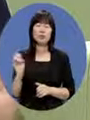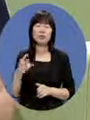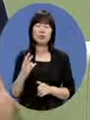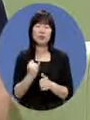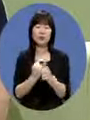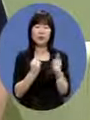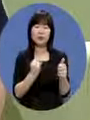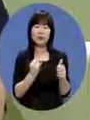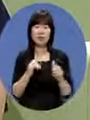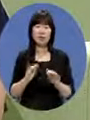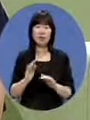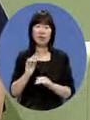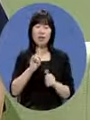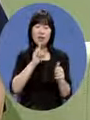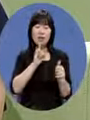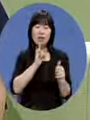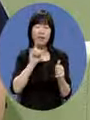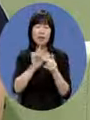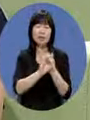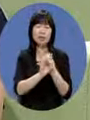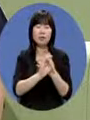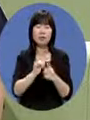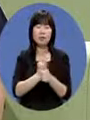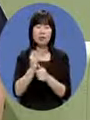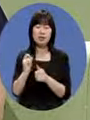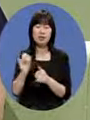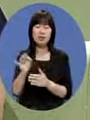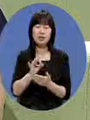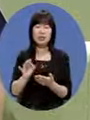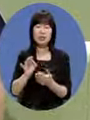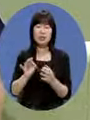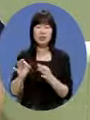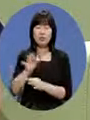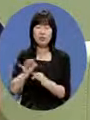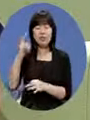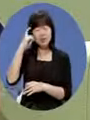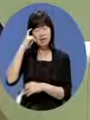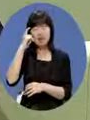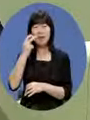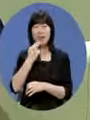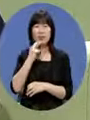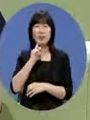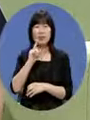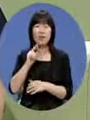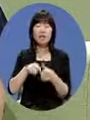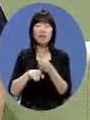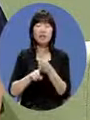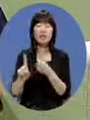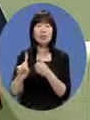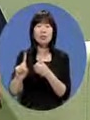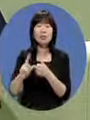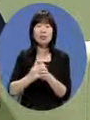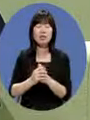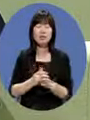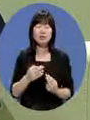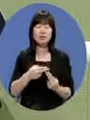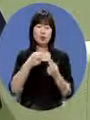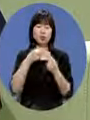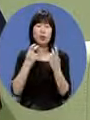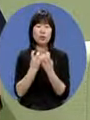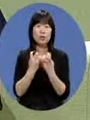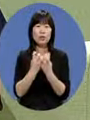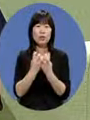남편분이 이야기 하시는 건 뭐냐면 아내가 경제관념이 없다고 이야기 하세요 근데 이제 그 이유는 뭐냐면 저쪽이